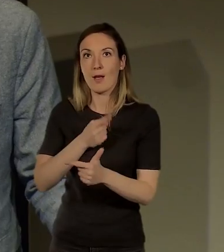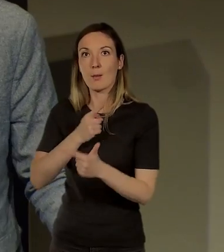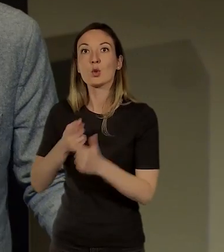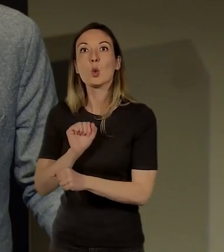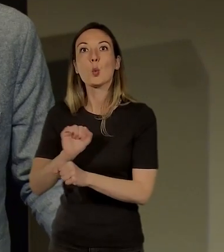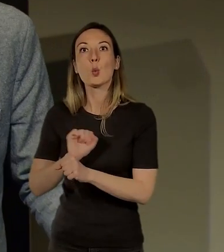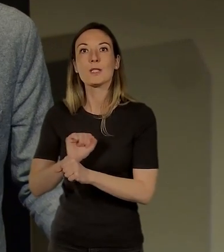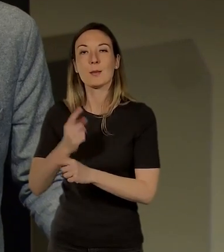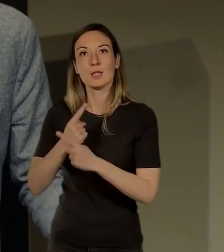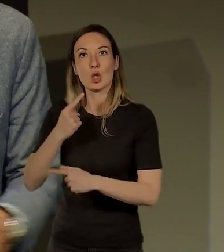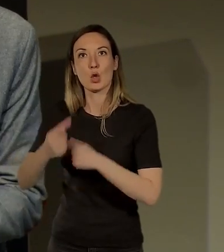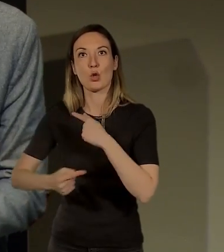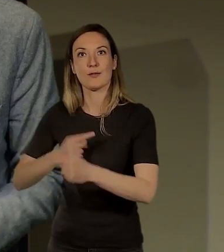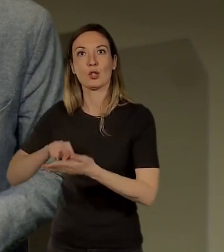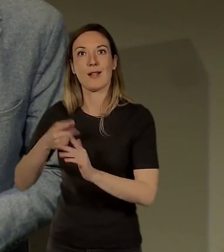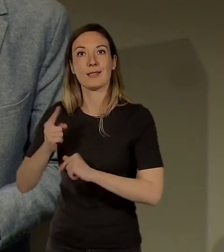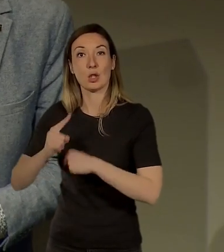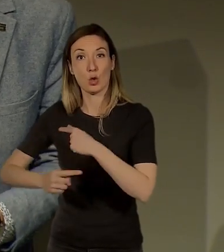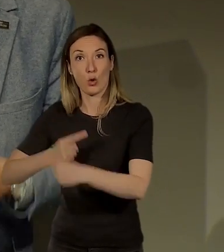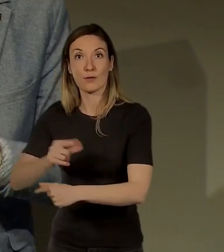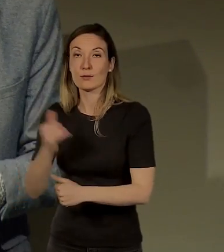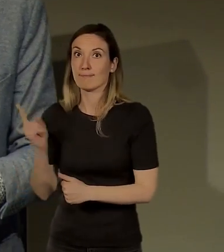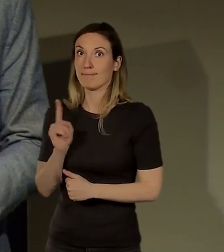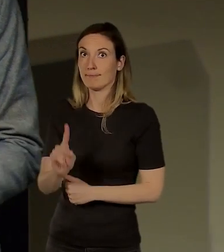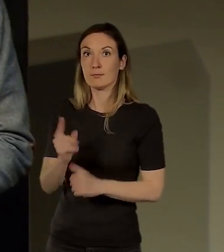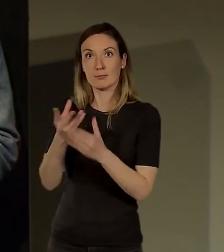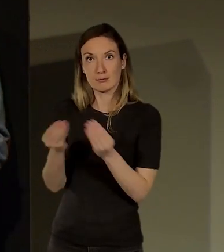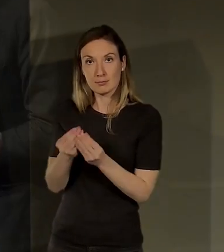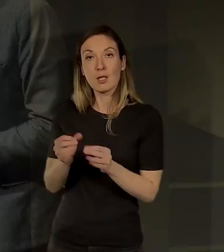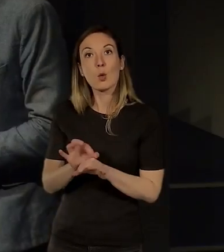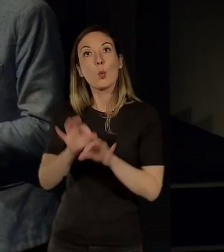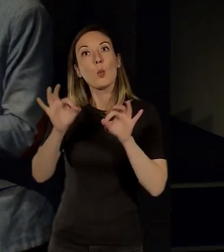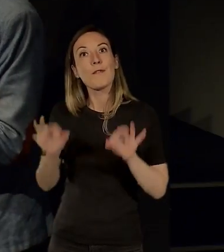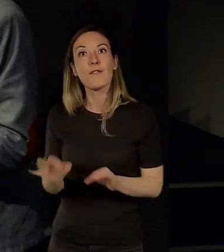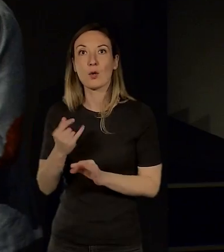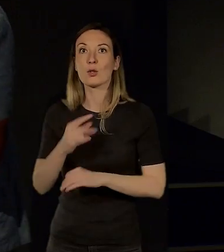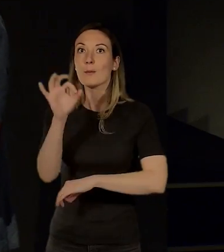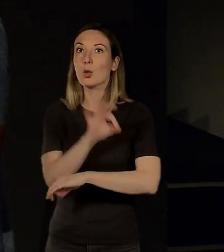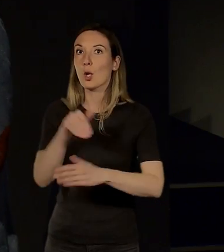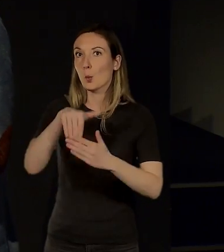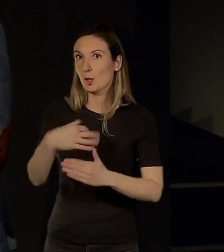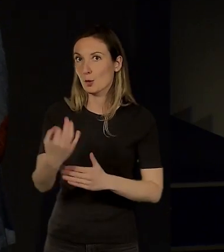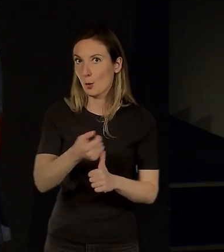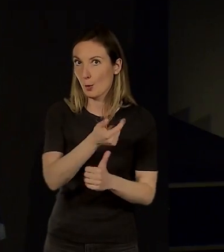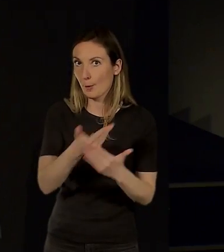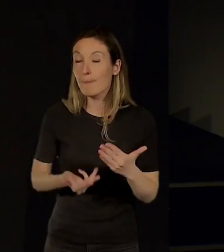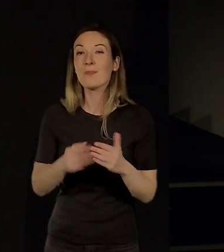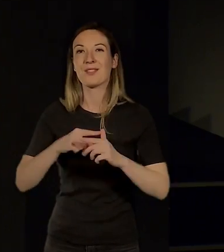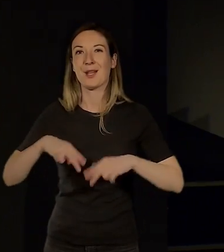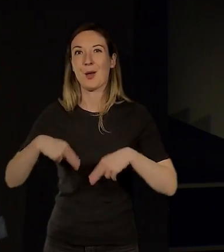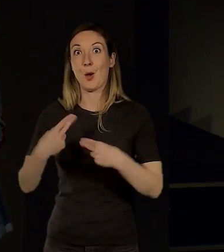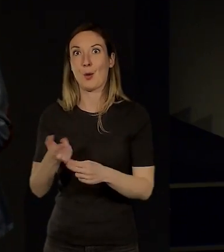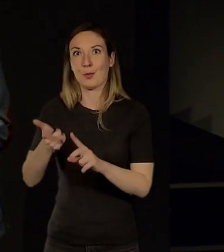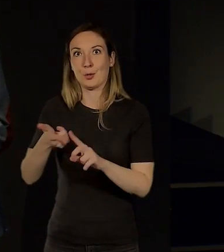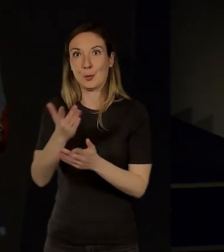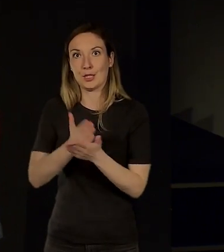a strategického rozvoje představí tento projekt, to bude ta první část. No a v té druhé části pak budete moct jednak